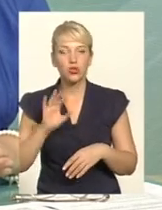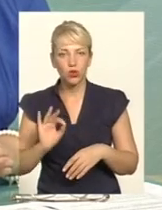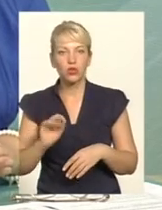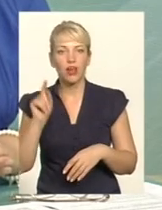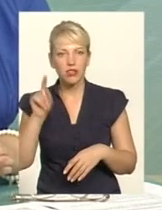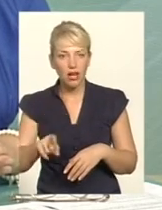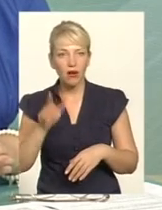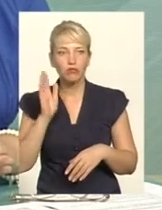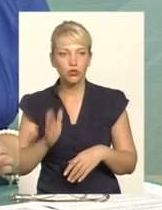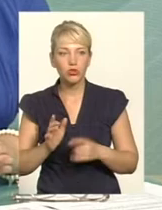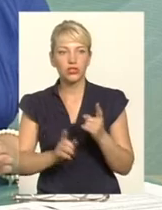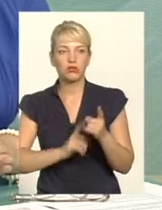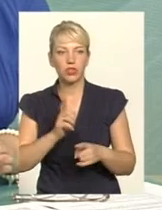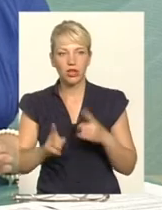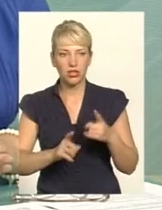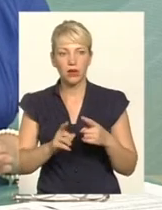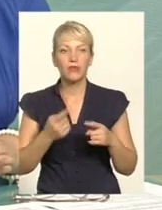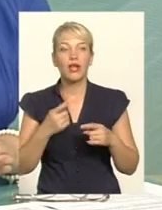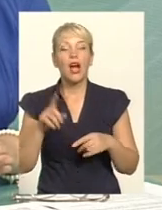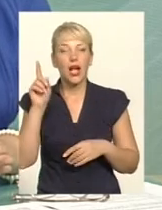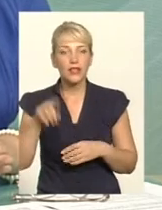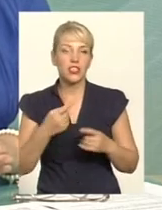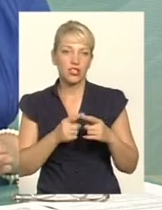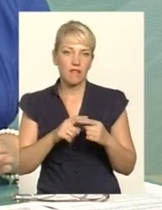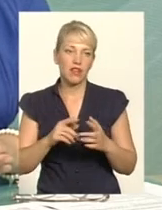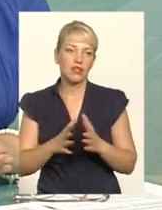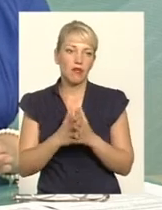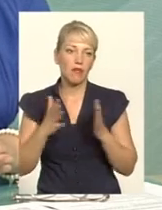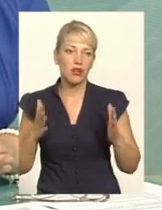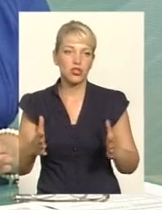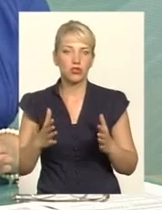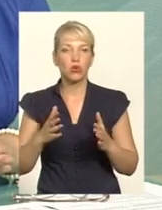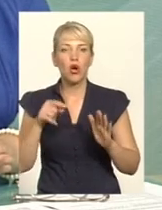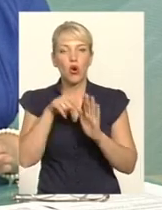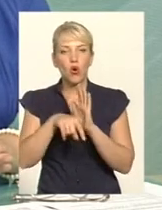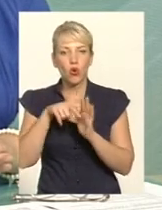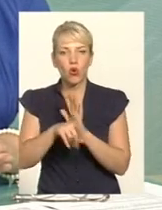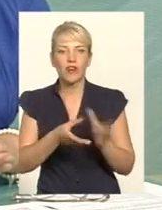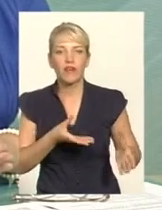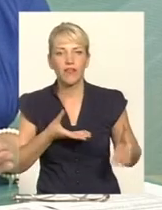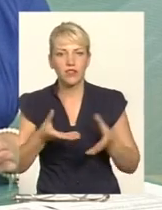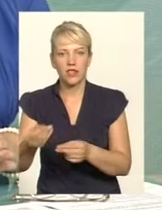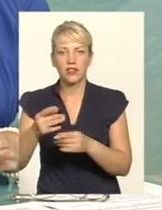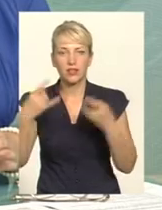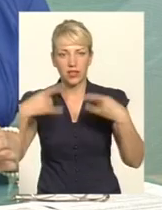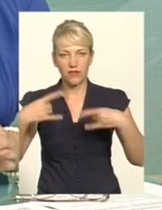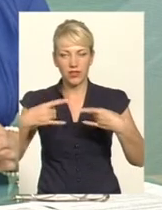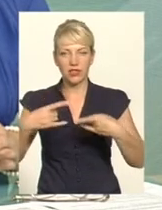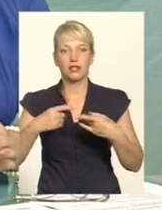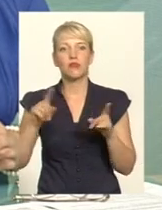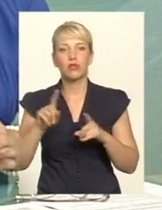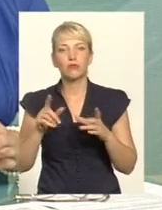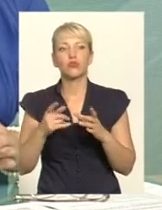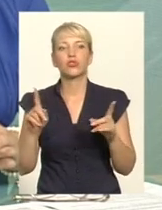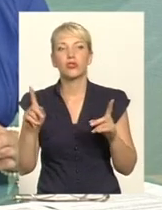тогда будут изменения. Конечно, в этом большую роль играет телевидение, потому что можно донести то, что